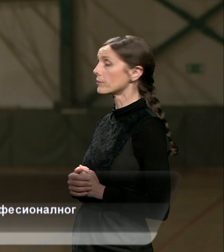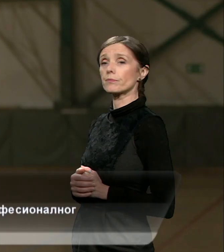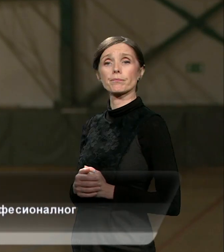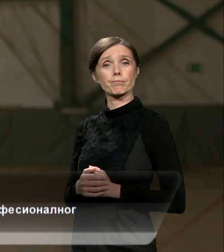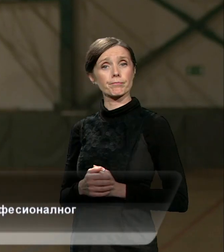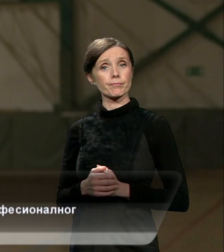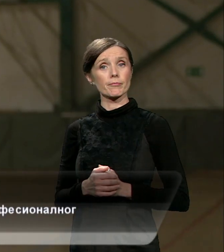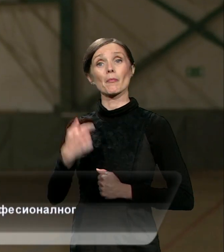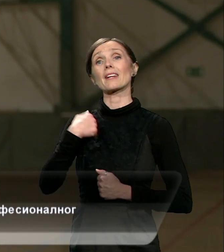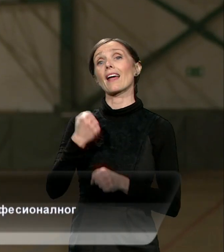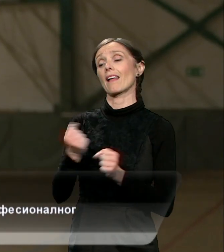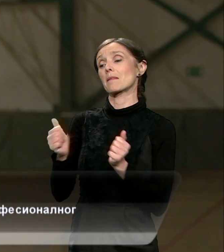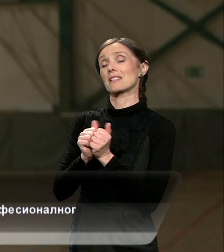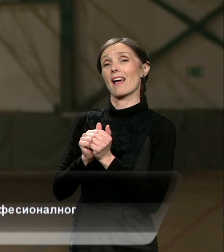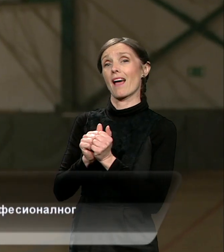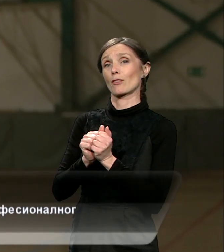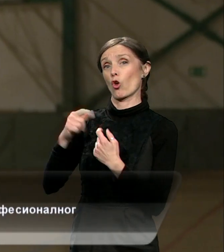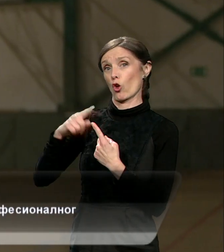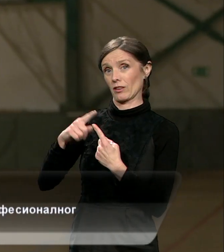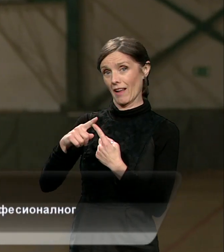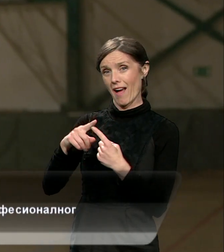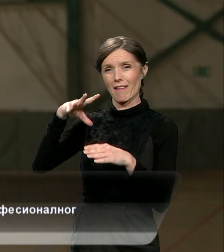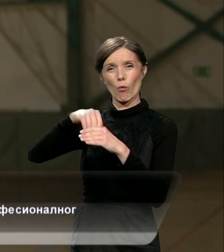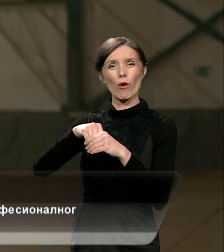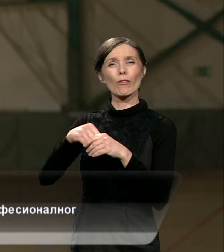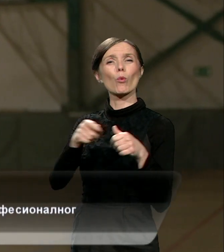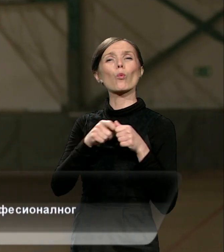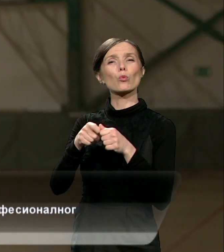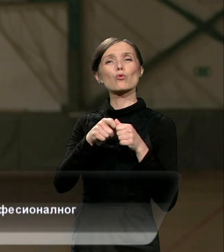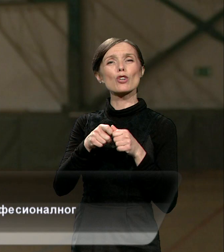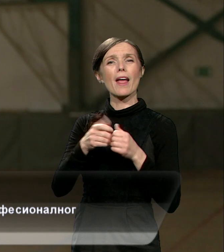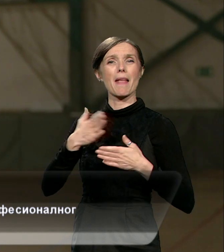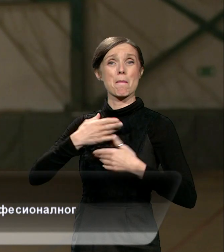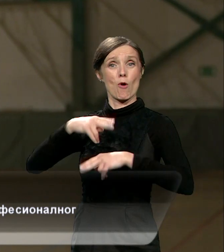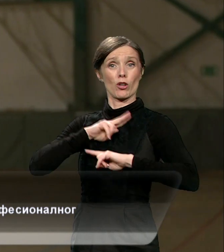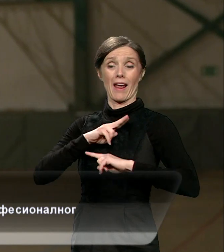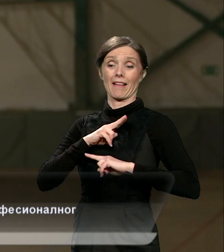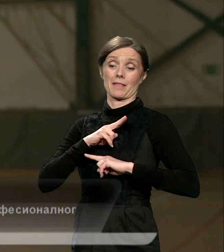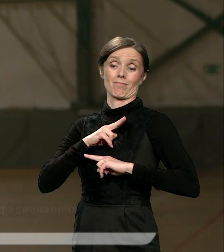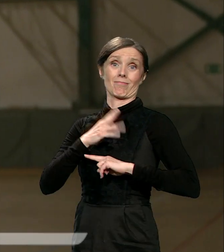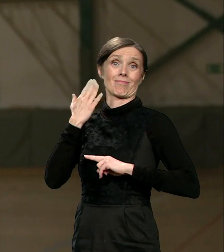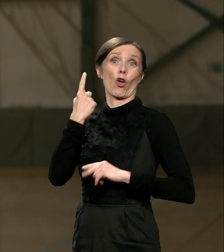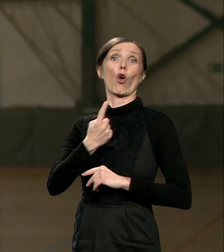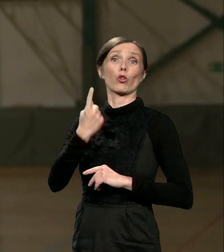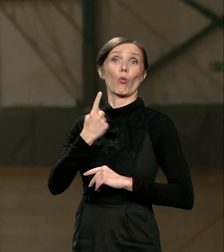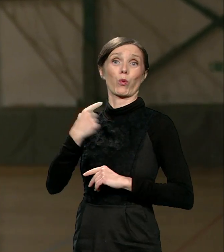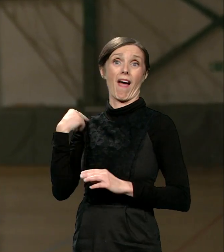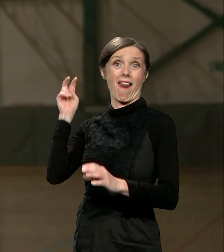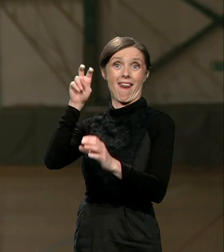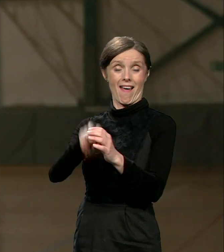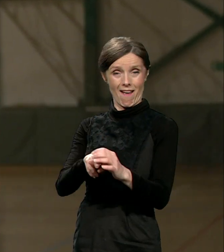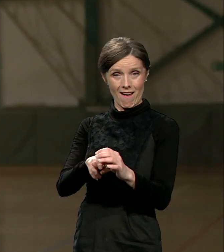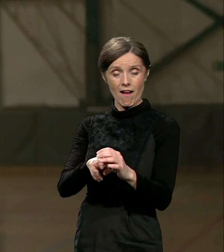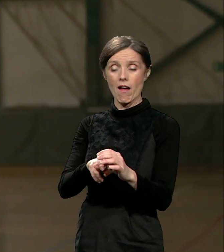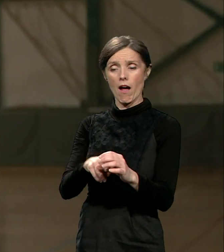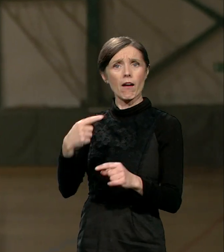Radim sa Tanjom i sarađujem u okviru udruženja Moj red zadnjih godinu dana. Trudim se maksimalno